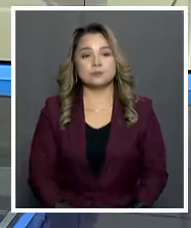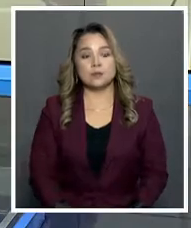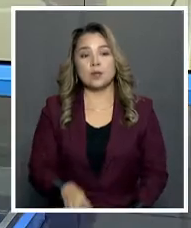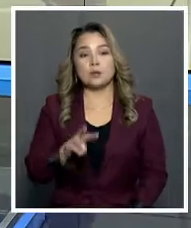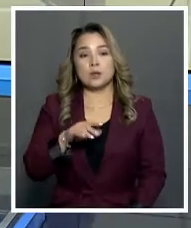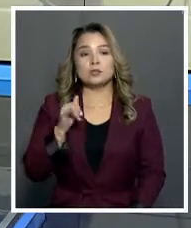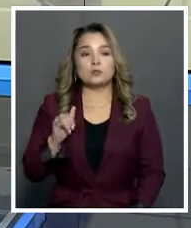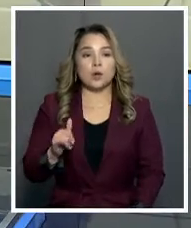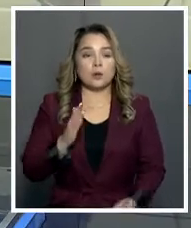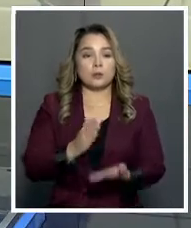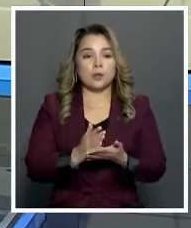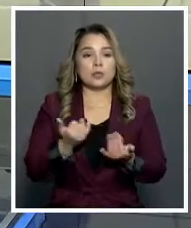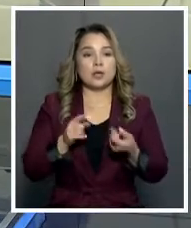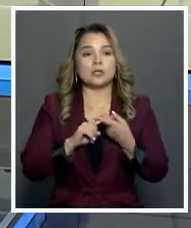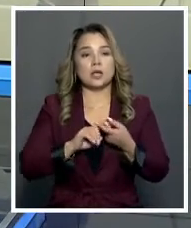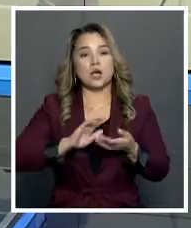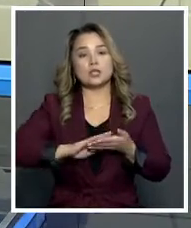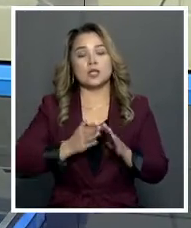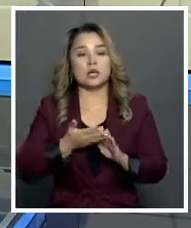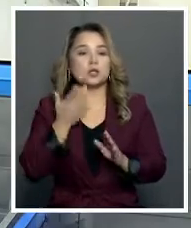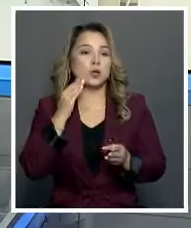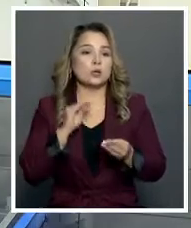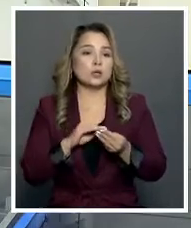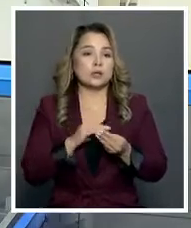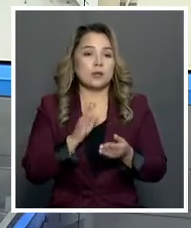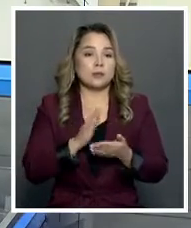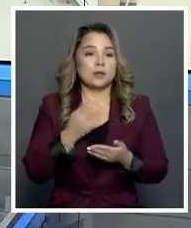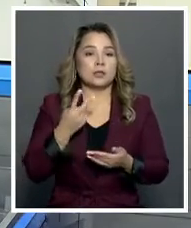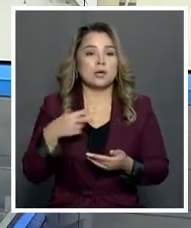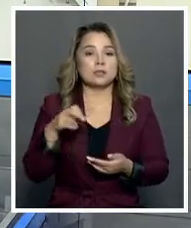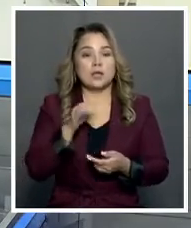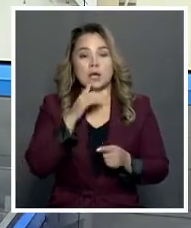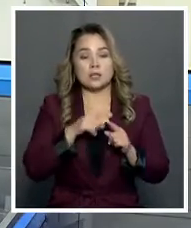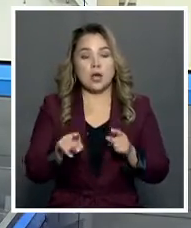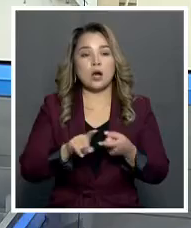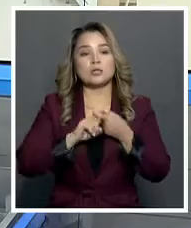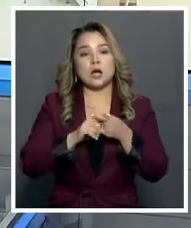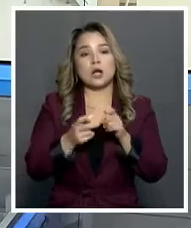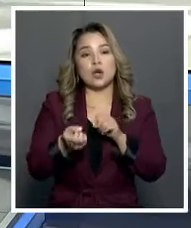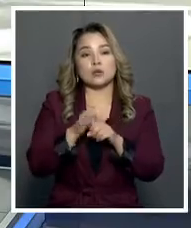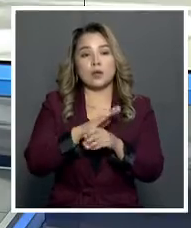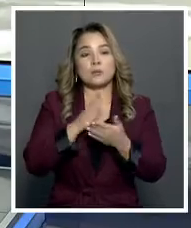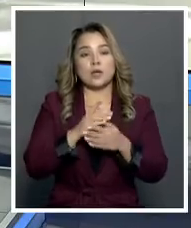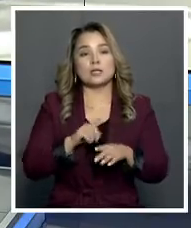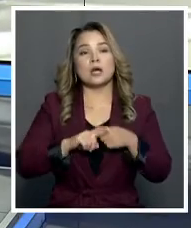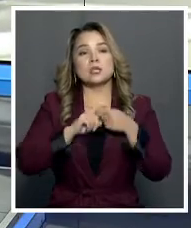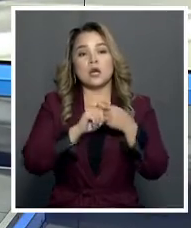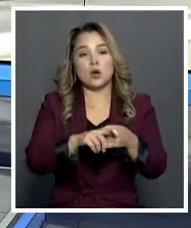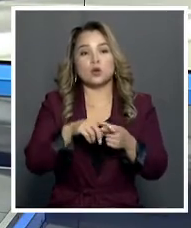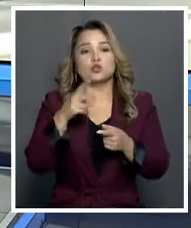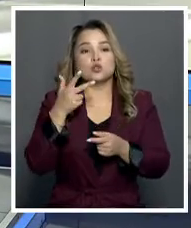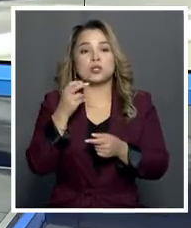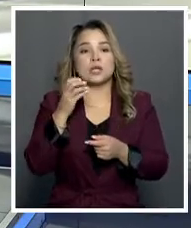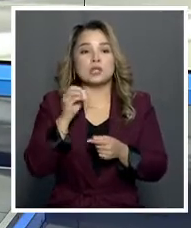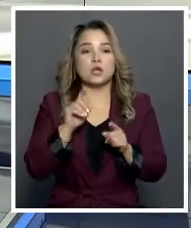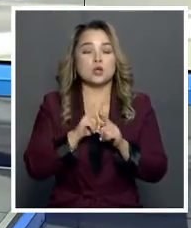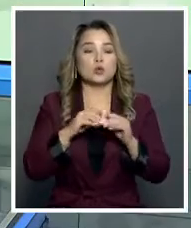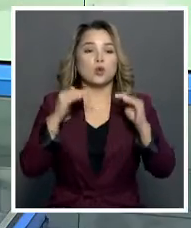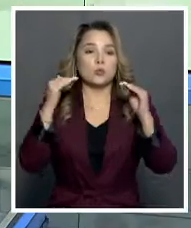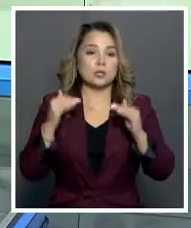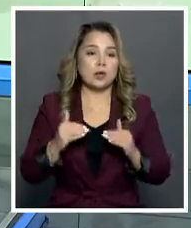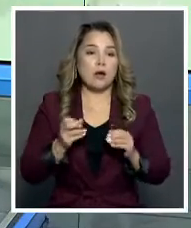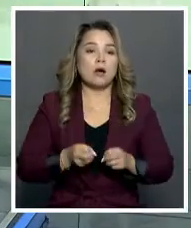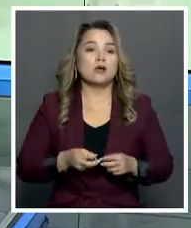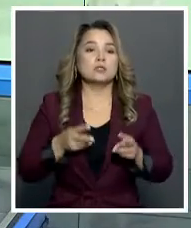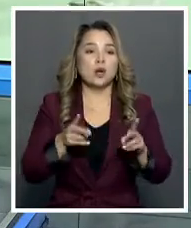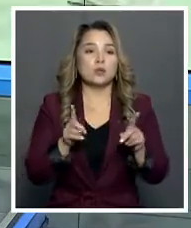Маңғыстау өңірінде де эпидемиологиялық ахуал тұрақталып келеді. Соңғы екі аптада коронавирус инфекциясын жұқтырғандар саны 3 есе төмендеді. Қауіпті